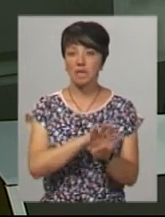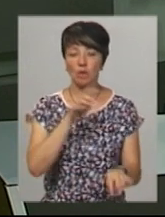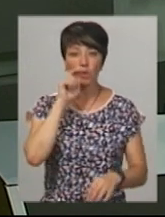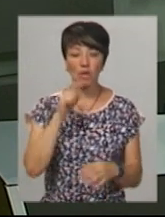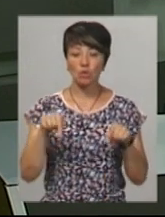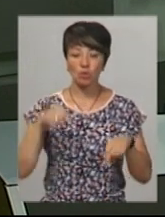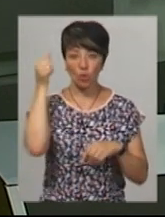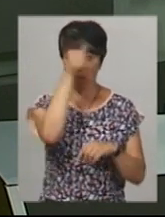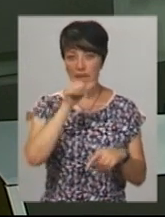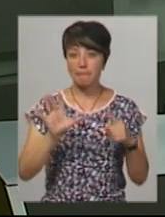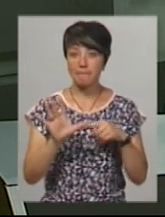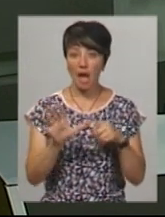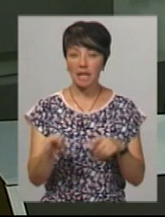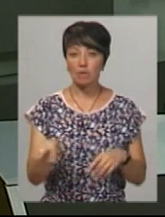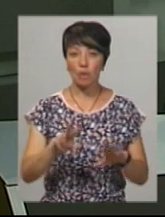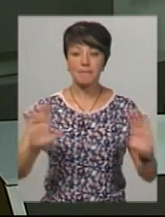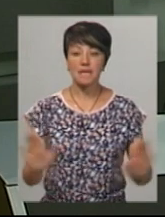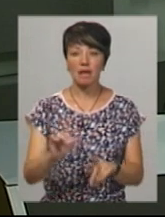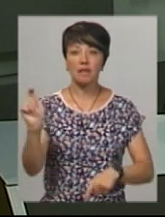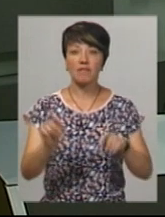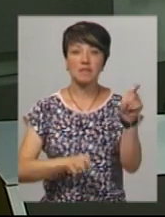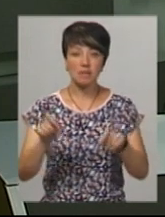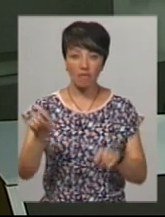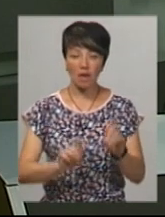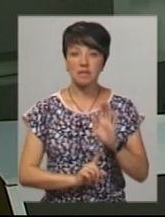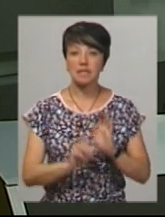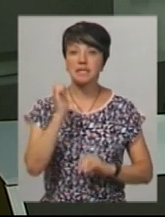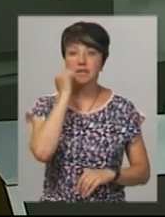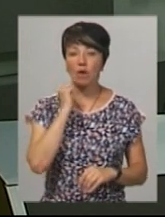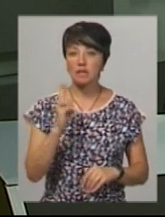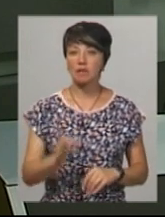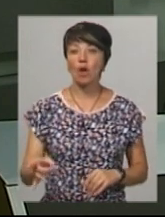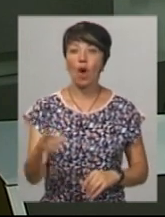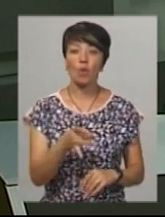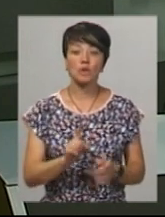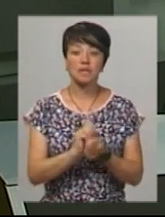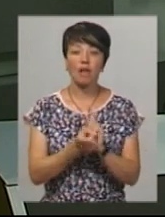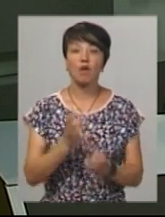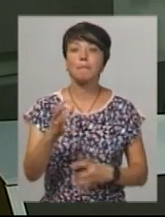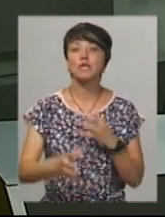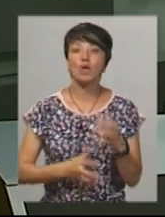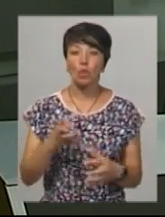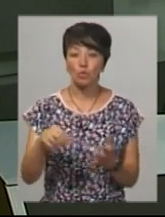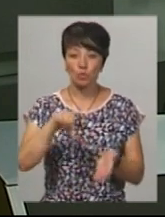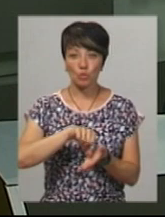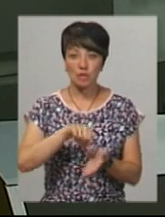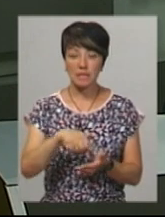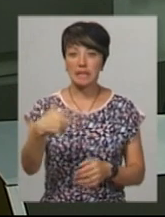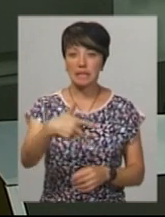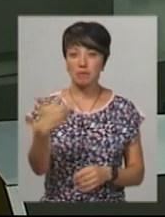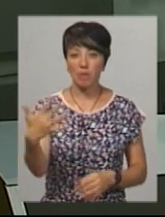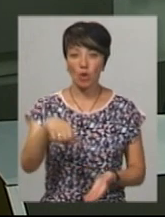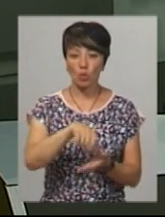Нагадаю, цьогоріч, а це п'ятий літературно-пісенний фестиваль у Самчиках Старокостянтинівського району, став міжнародним. У ньому взяли участь